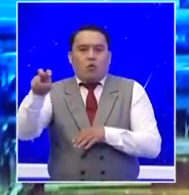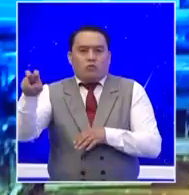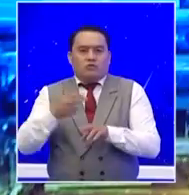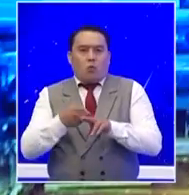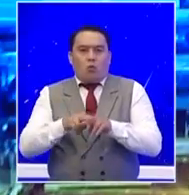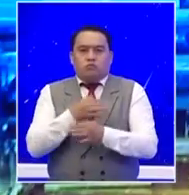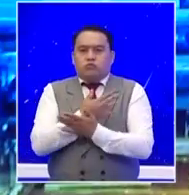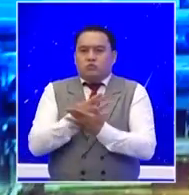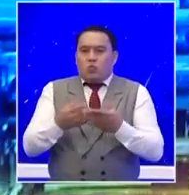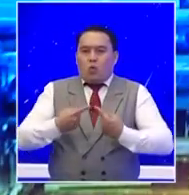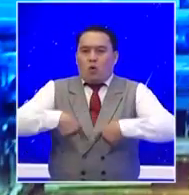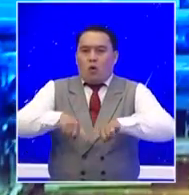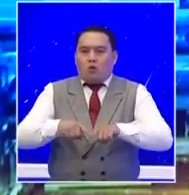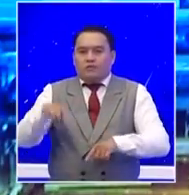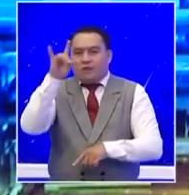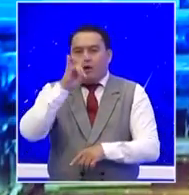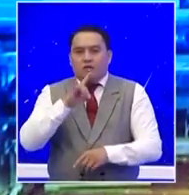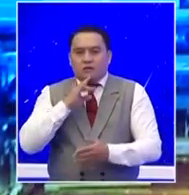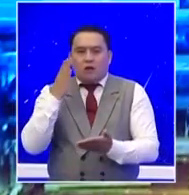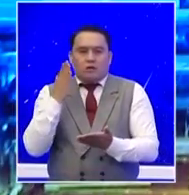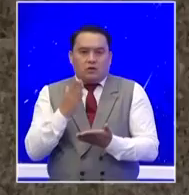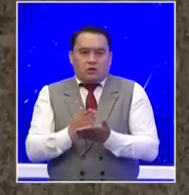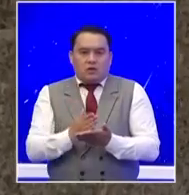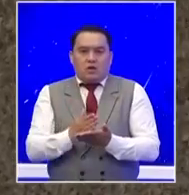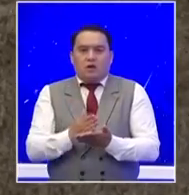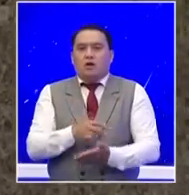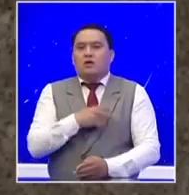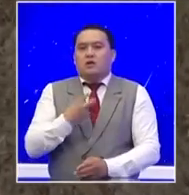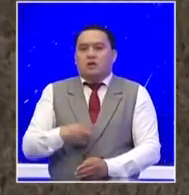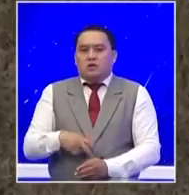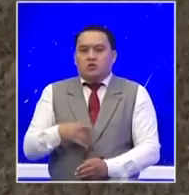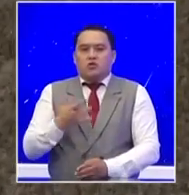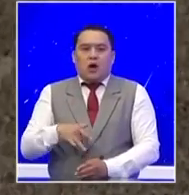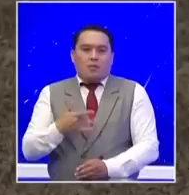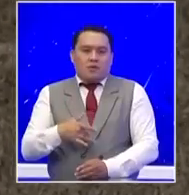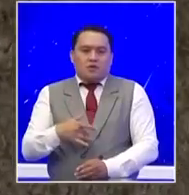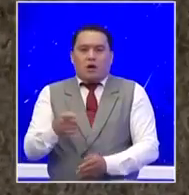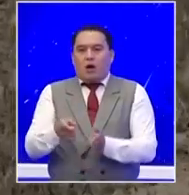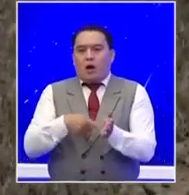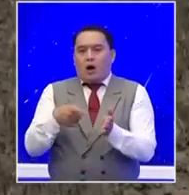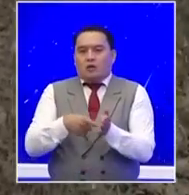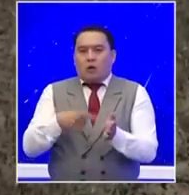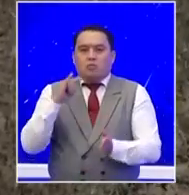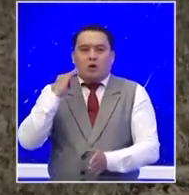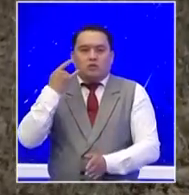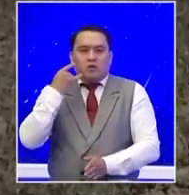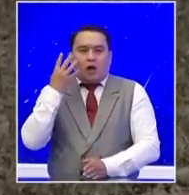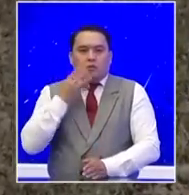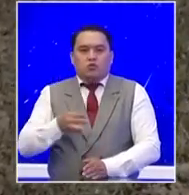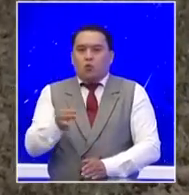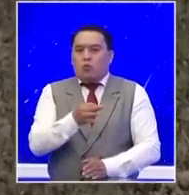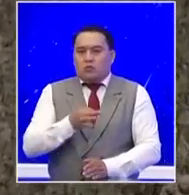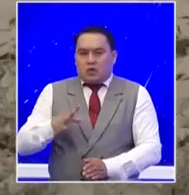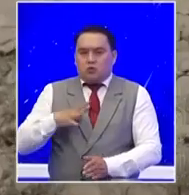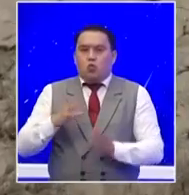распространения саранчевых обнаружены и в Казахстане. В зоне риска Туркестанская, Жамбылская, Карагандинская, Павлодарская и Алматинская